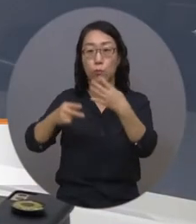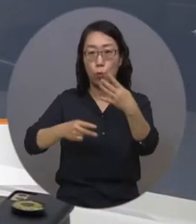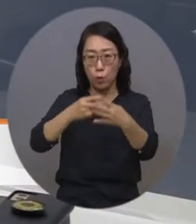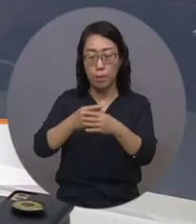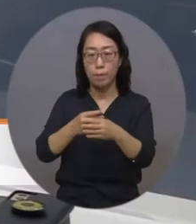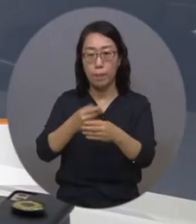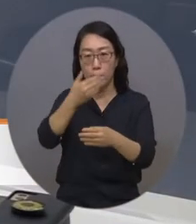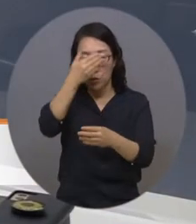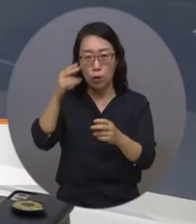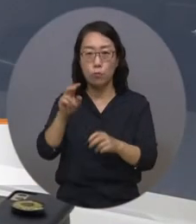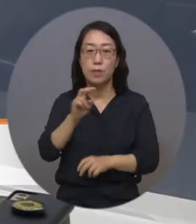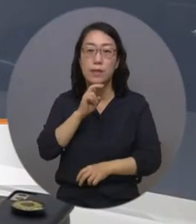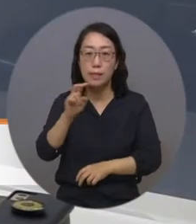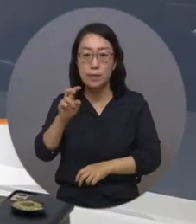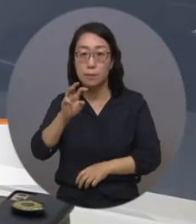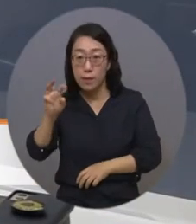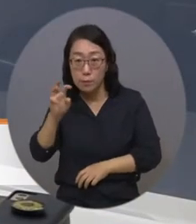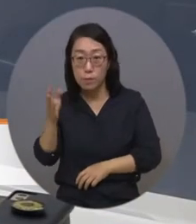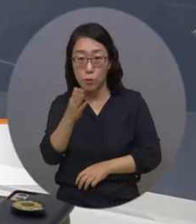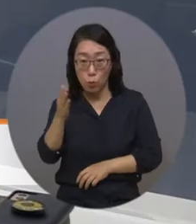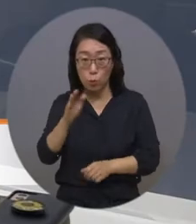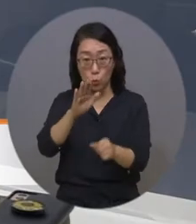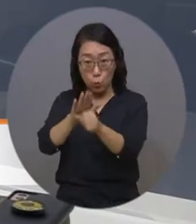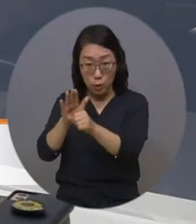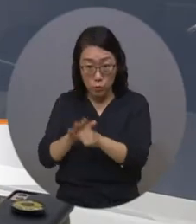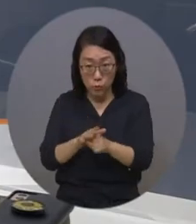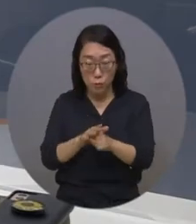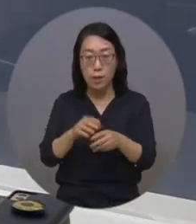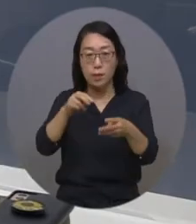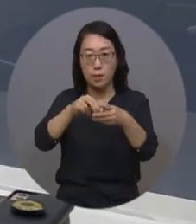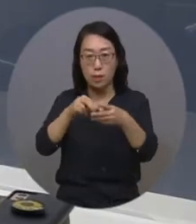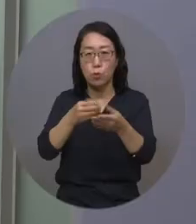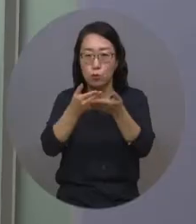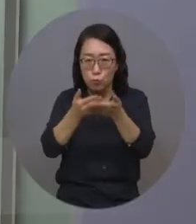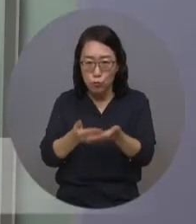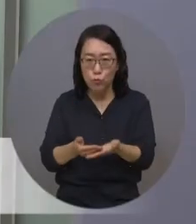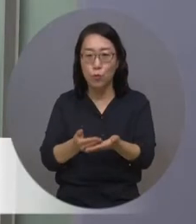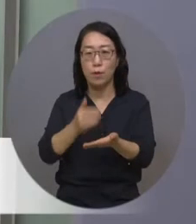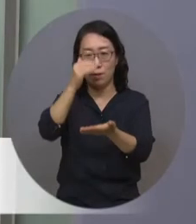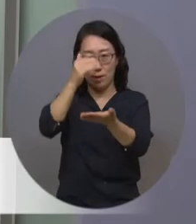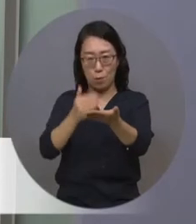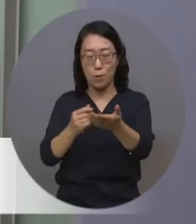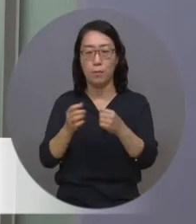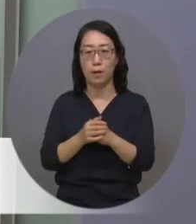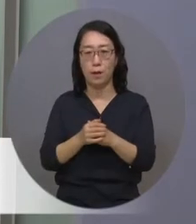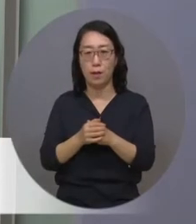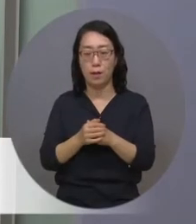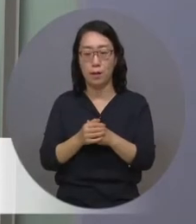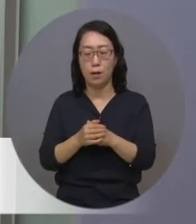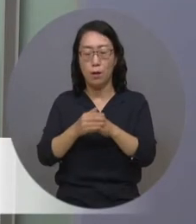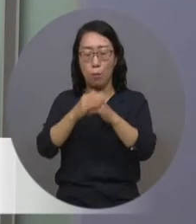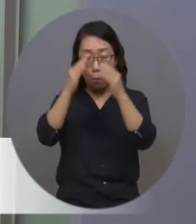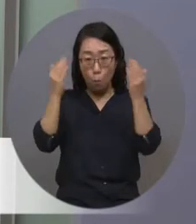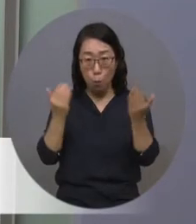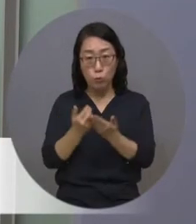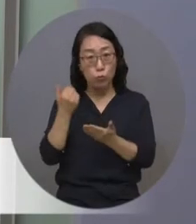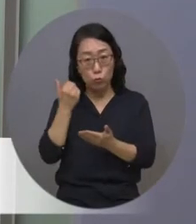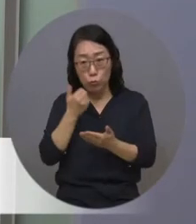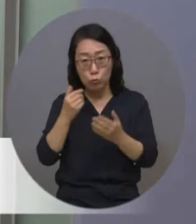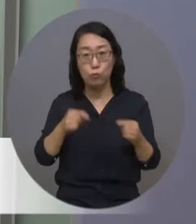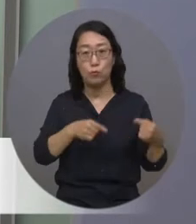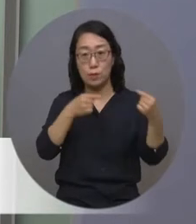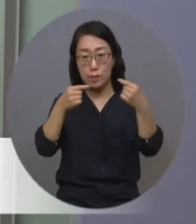위한 취업교육으로 이루어진 세모학교가 센터의 핵심입니다. 의정부 시민 누구나 참여